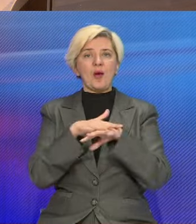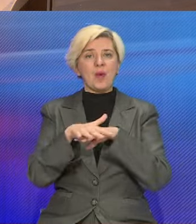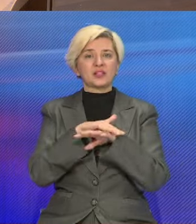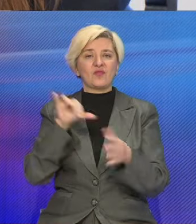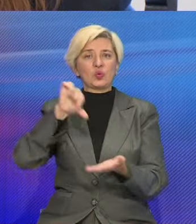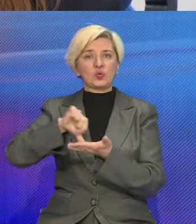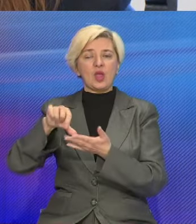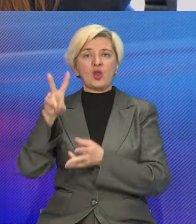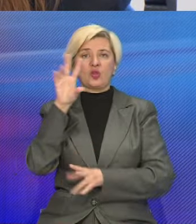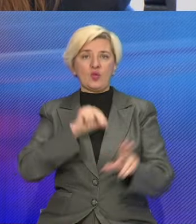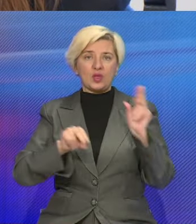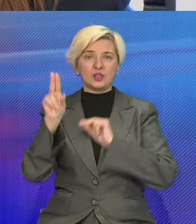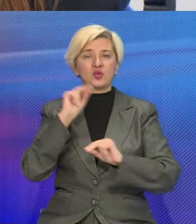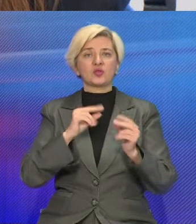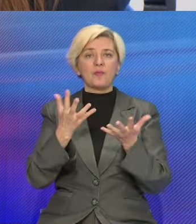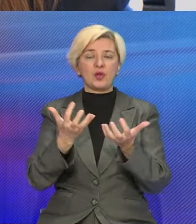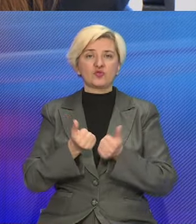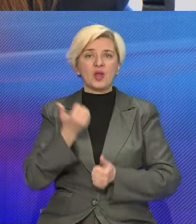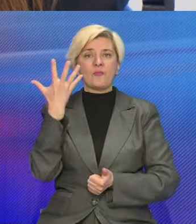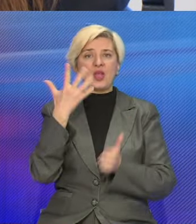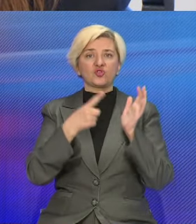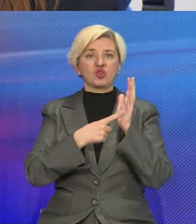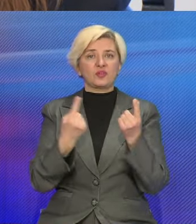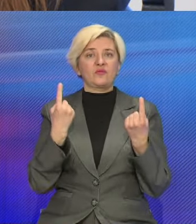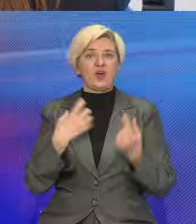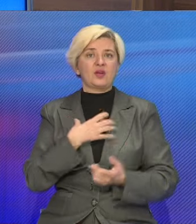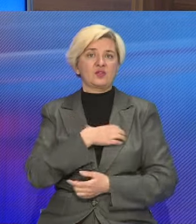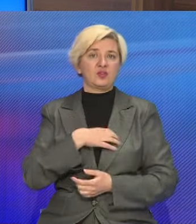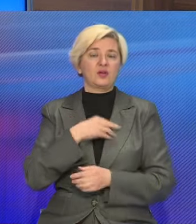сподзіються отримати 5-6 значних робот від кожній в області.